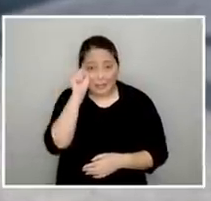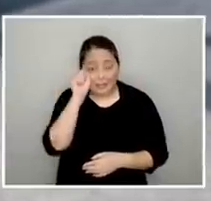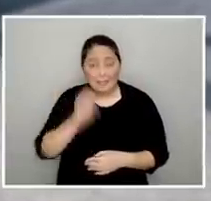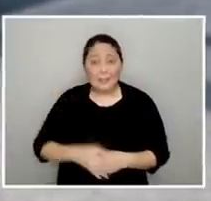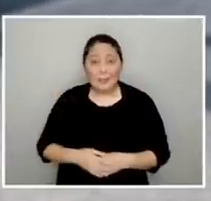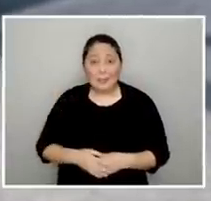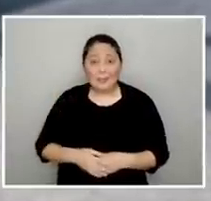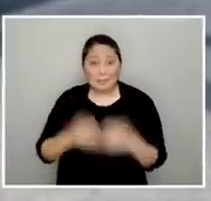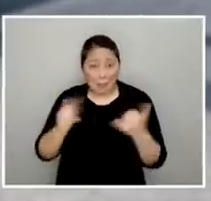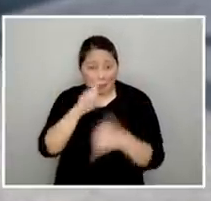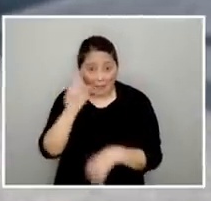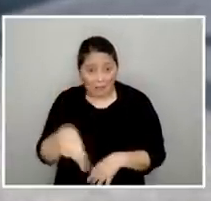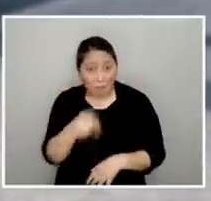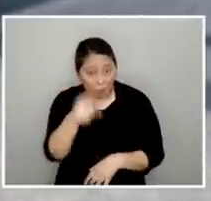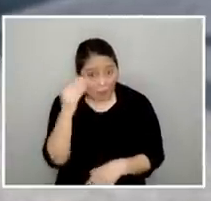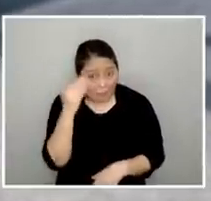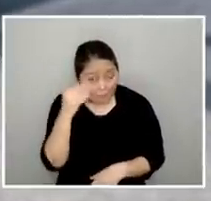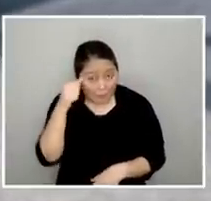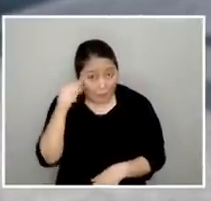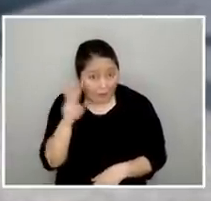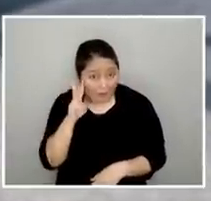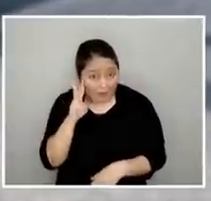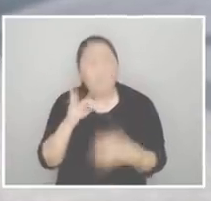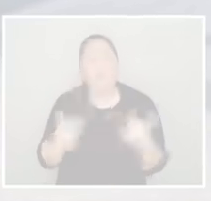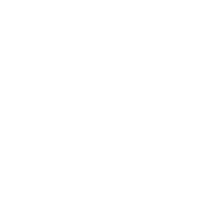nyo ba? Dahil ngayon, alam nyo na!